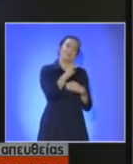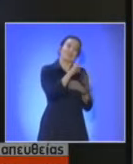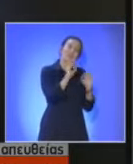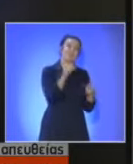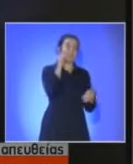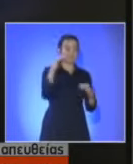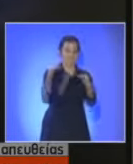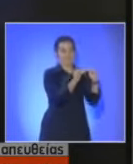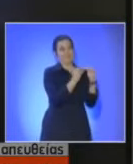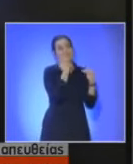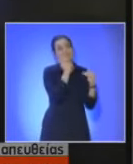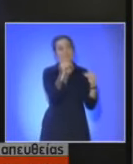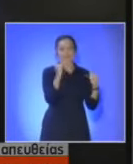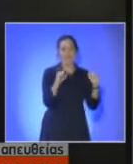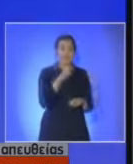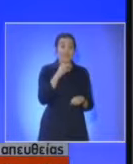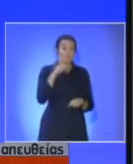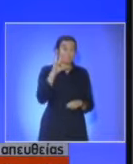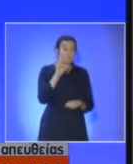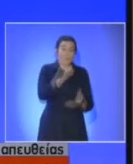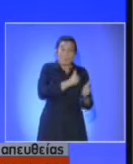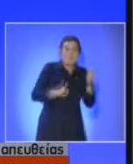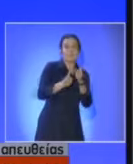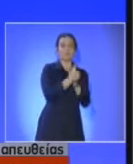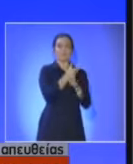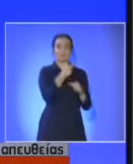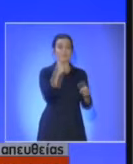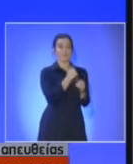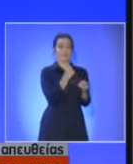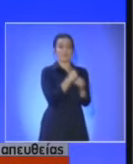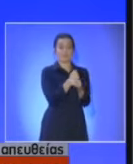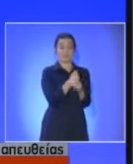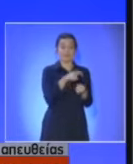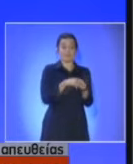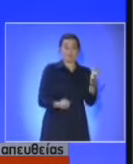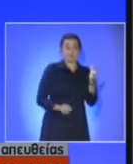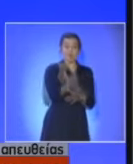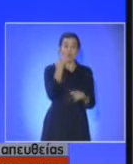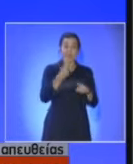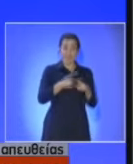Κάτι τέτοιο είναι αντίθετο στην ανθρώπινη φύση. Στη σύγχρονη Ελλάδα,